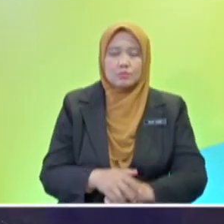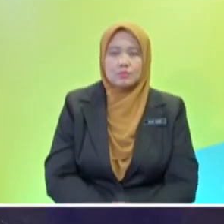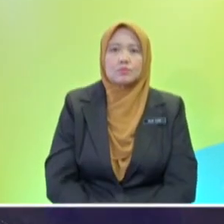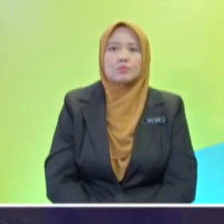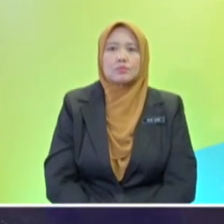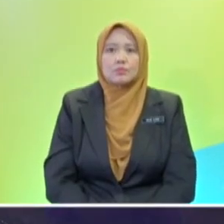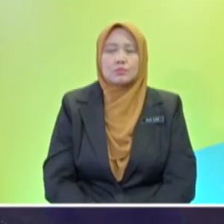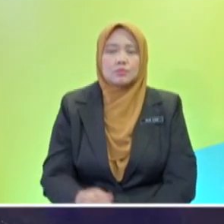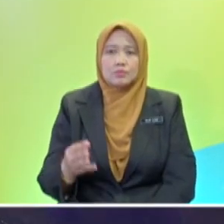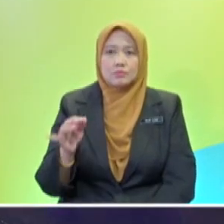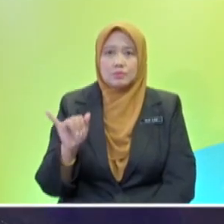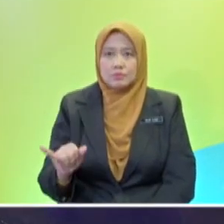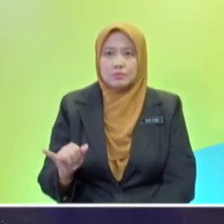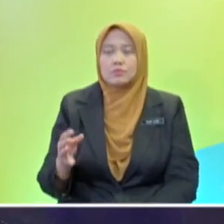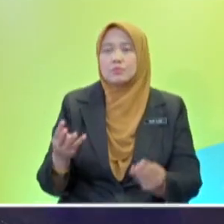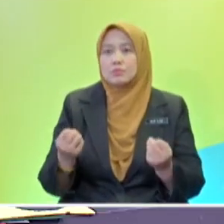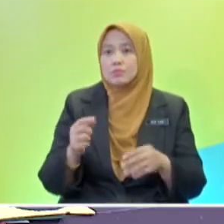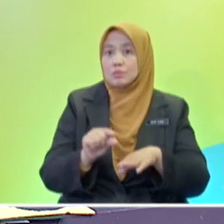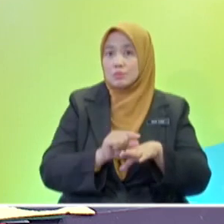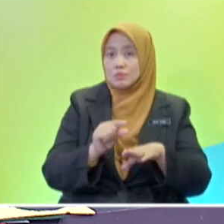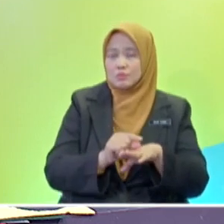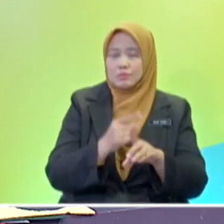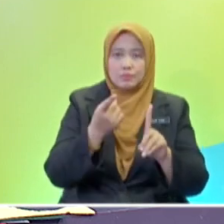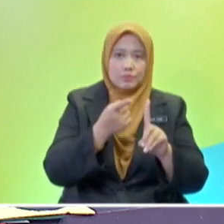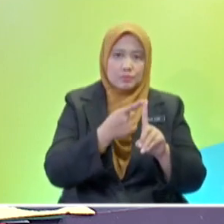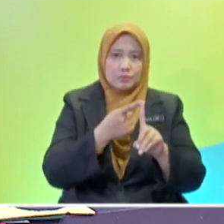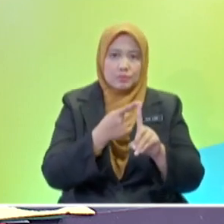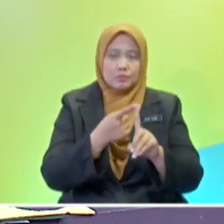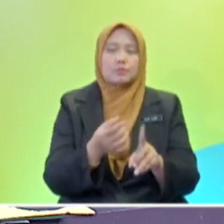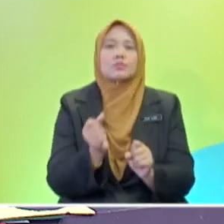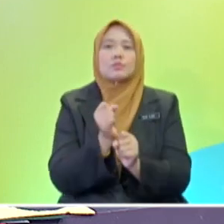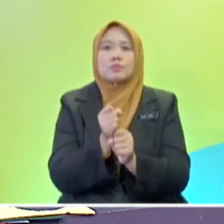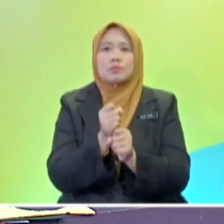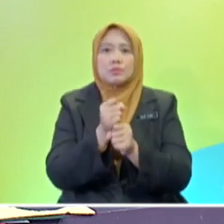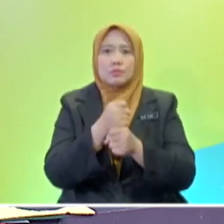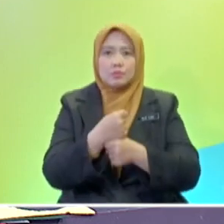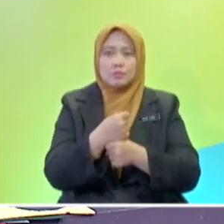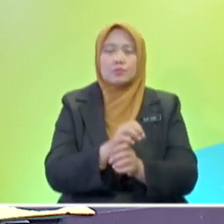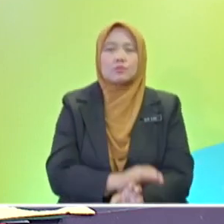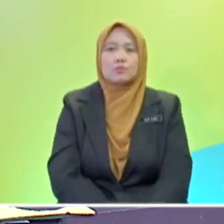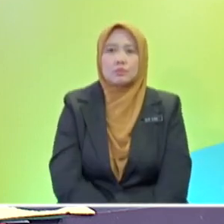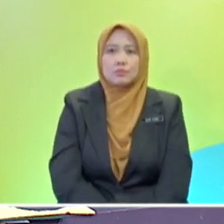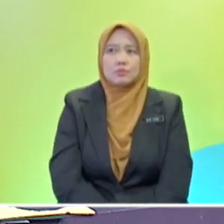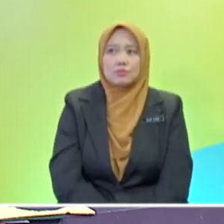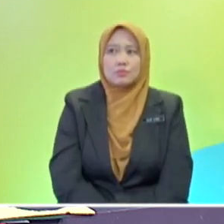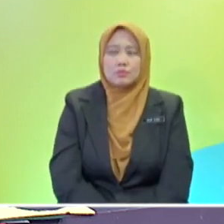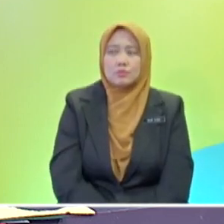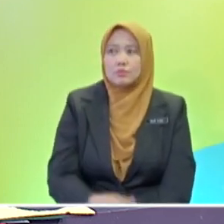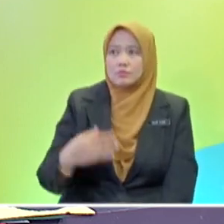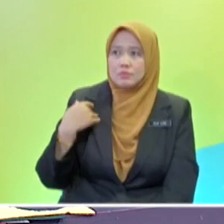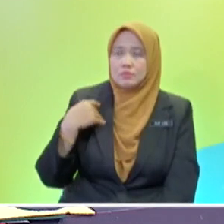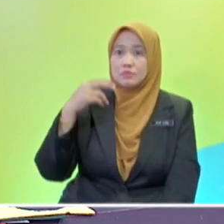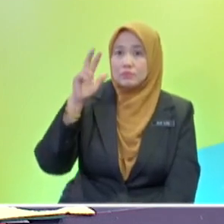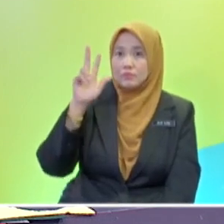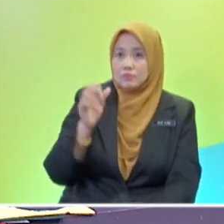ialah bentuk bentuk Apa itu bentuk-bentuk ialah produk yang kita kasihkan adalah tiga dimensi